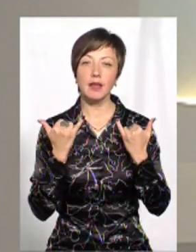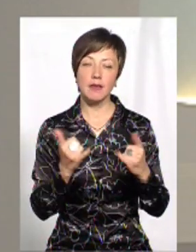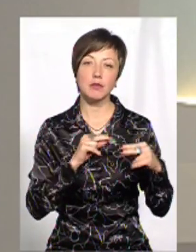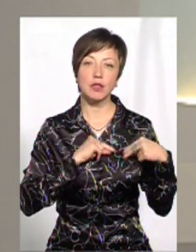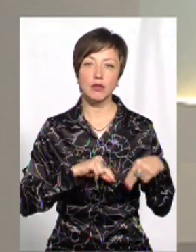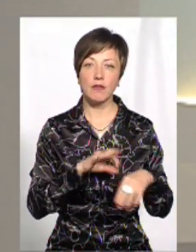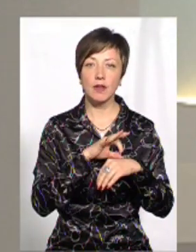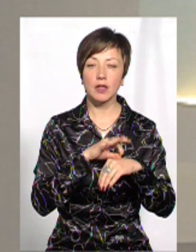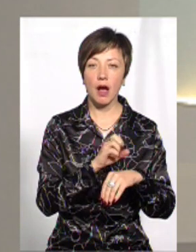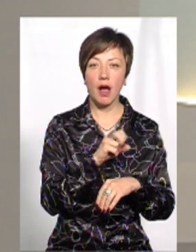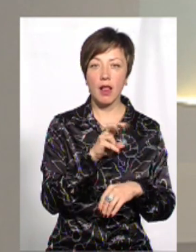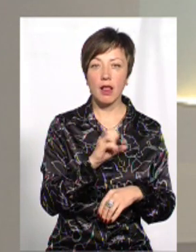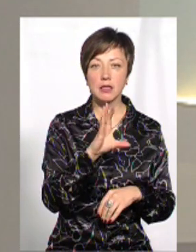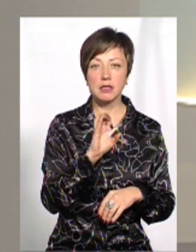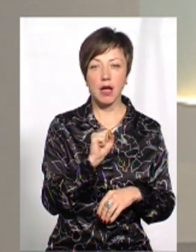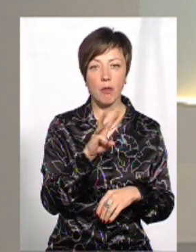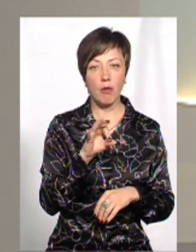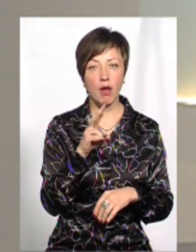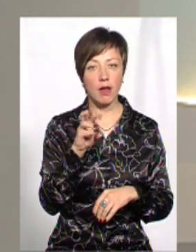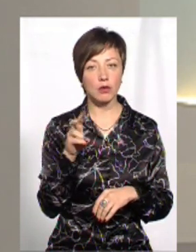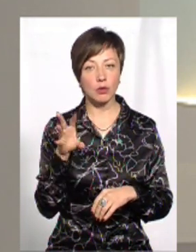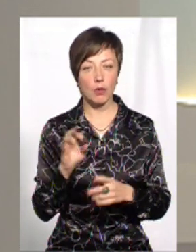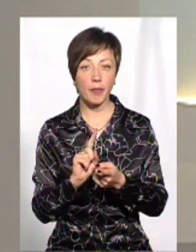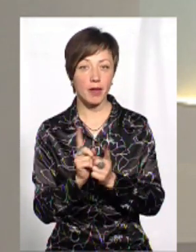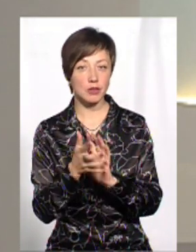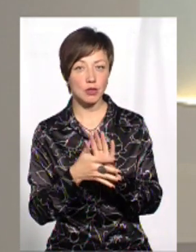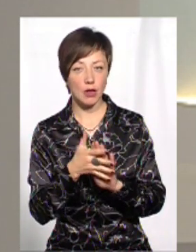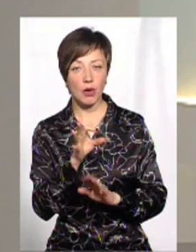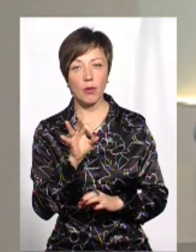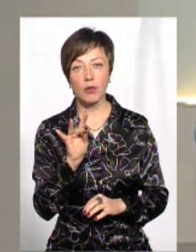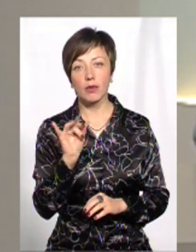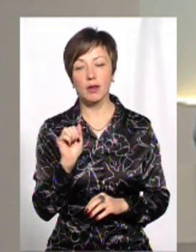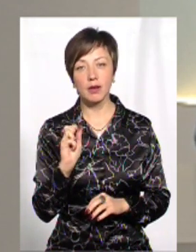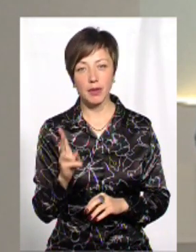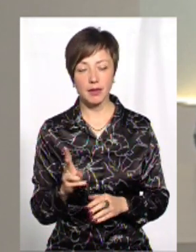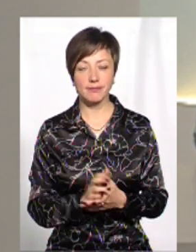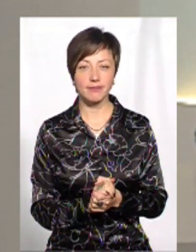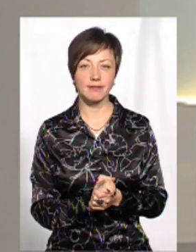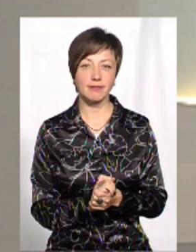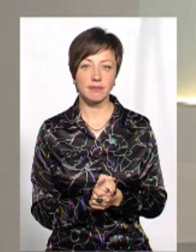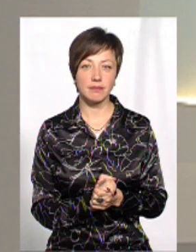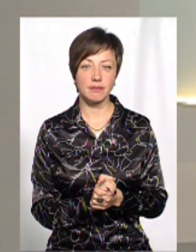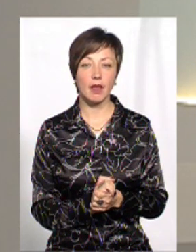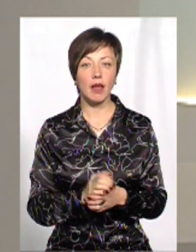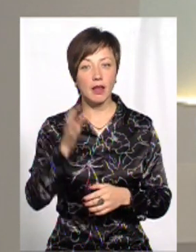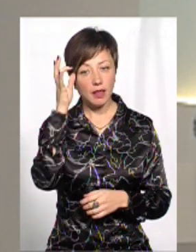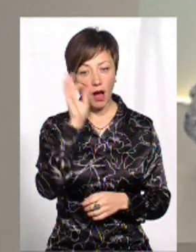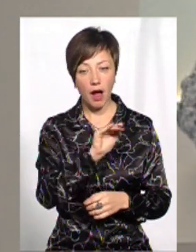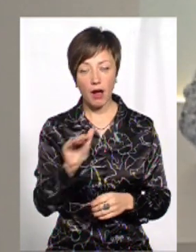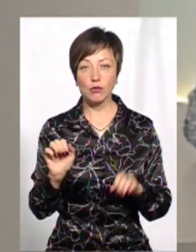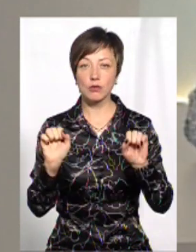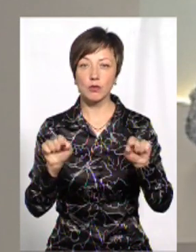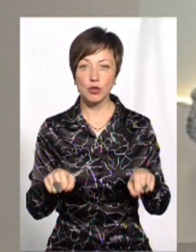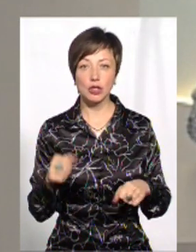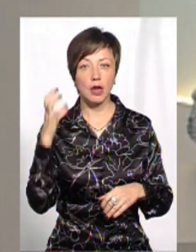у студії працювала ведуча Алла Самойленко. На жестову мову перекладала Ольга Рибак. Нагадую, що ви